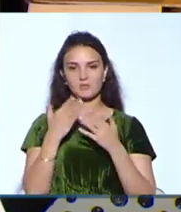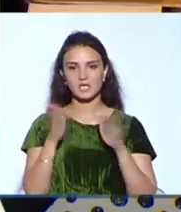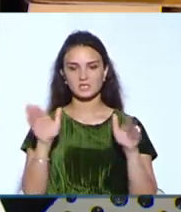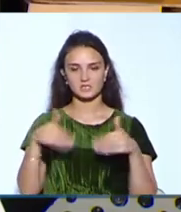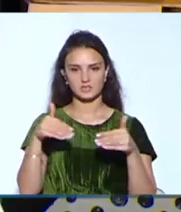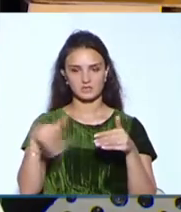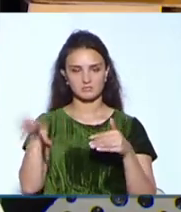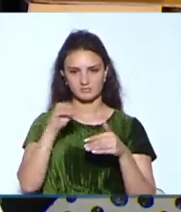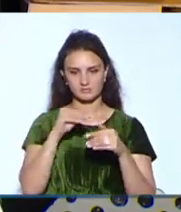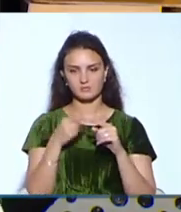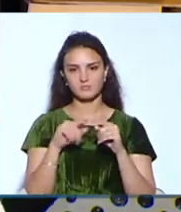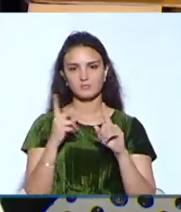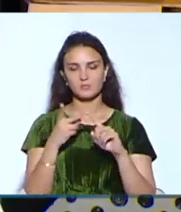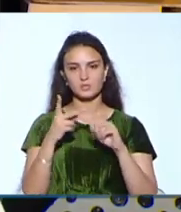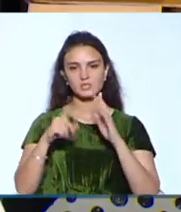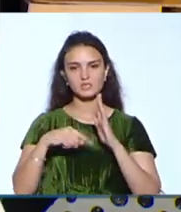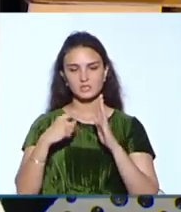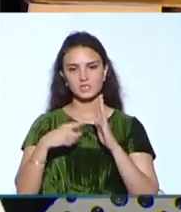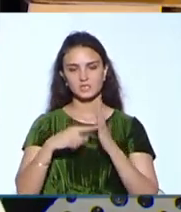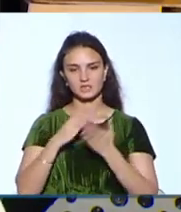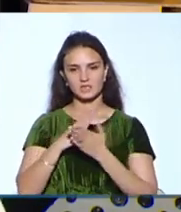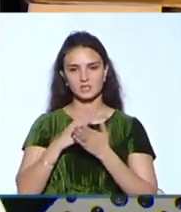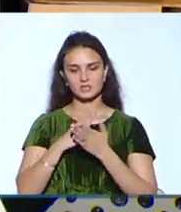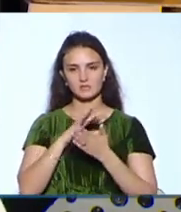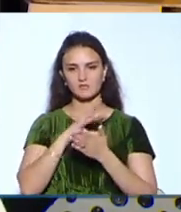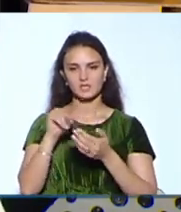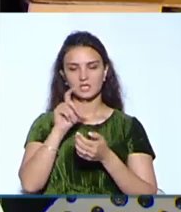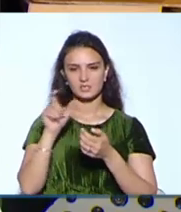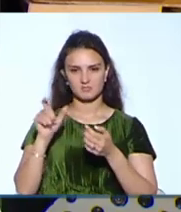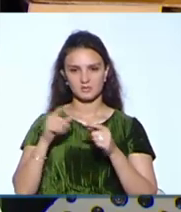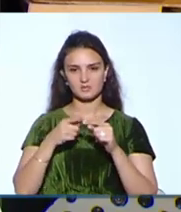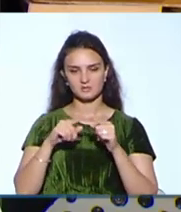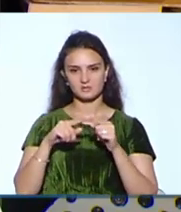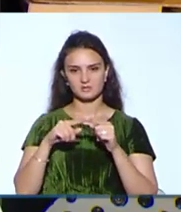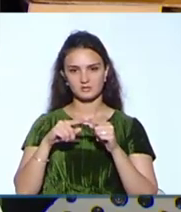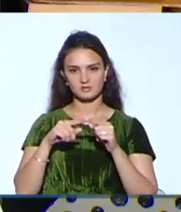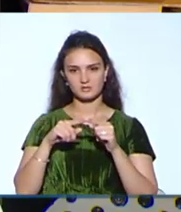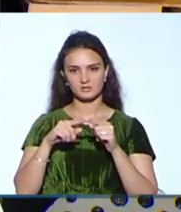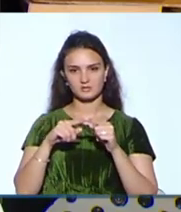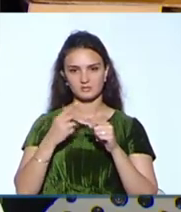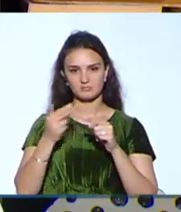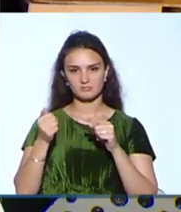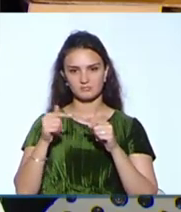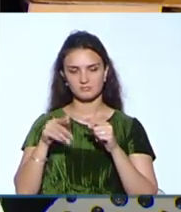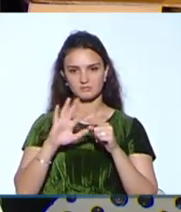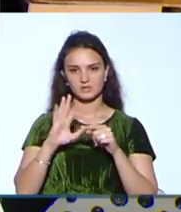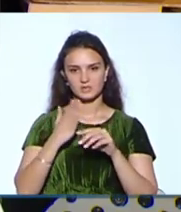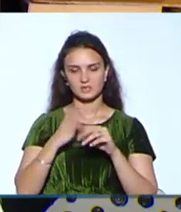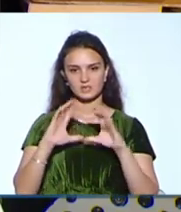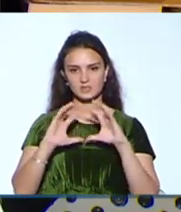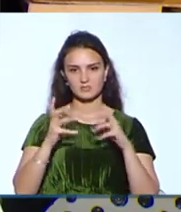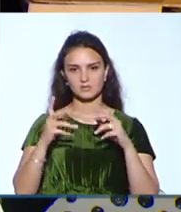ვთქვათ. მაგრამ მეორე საკითხი არის, ყველა ადამიანს მეტნაკლებად აქვს პოტენციალი, რა თქმა უნდა, არ არის